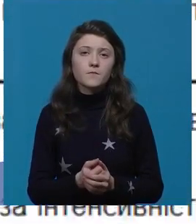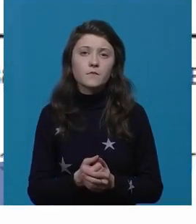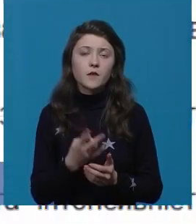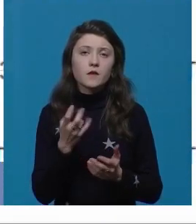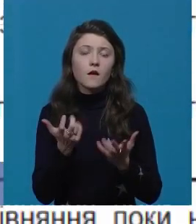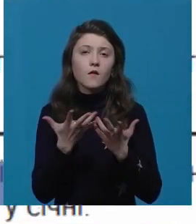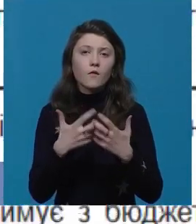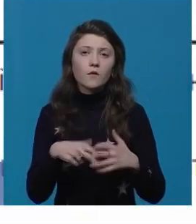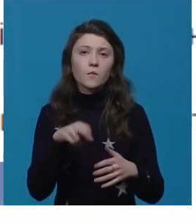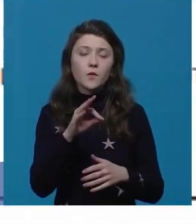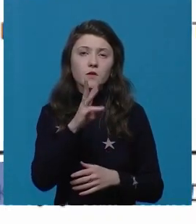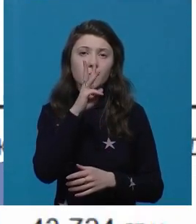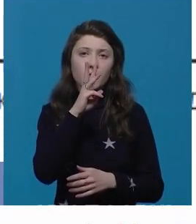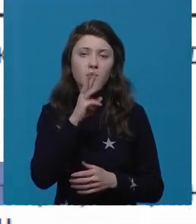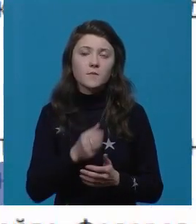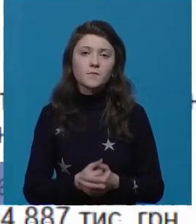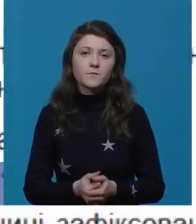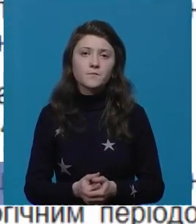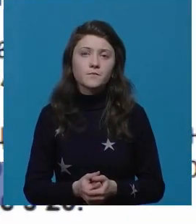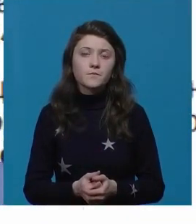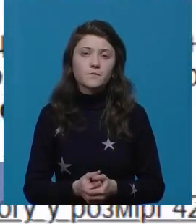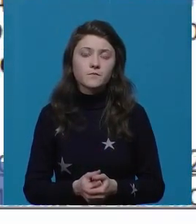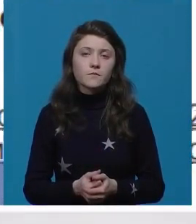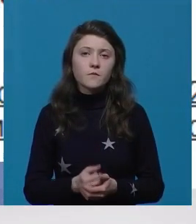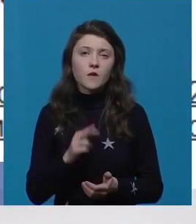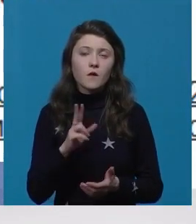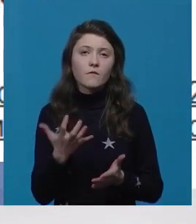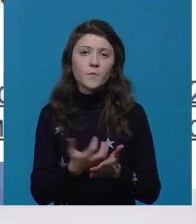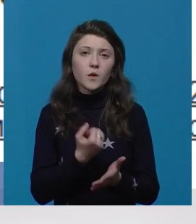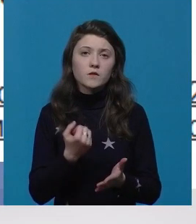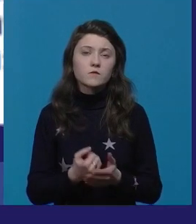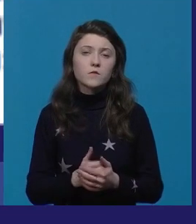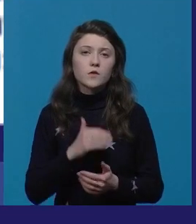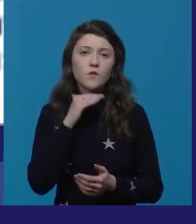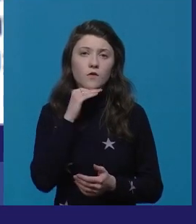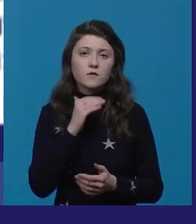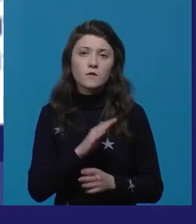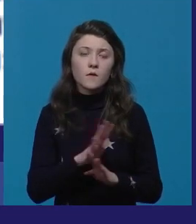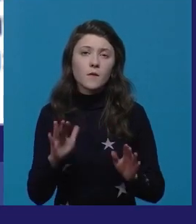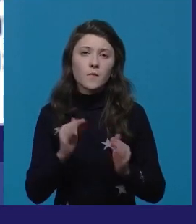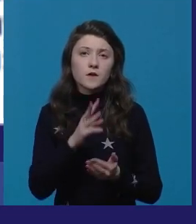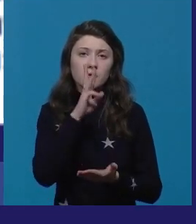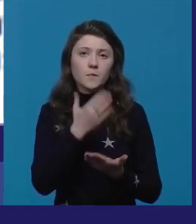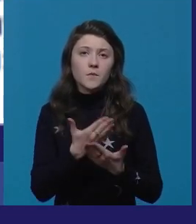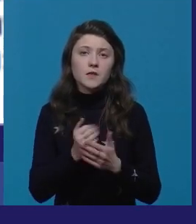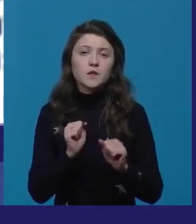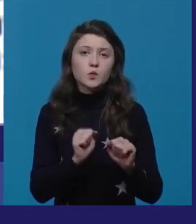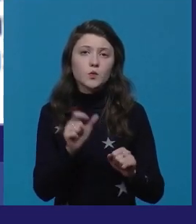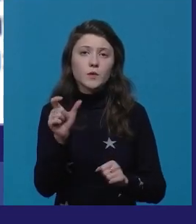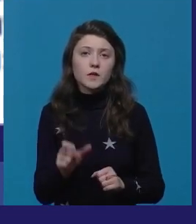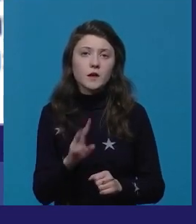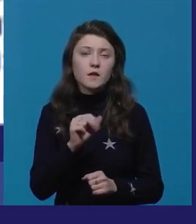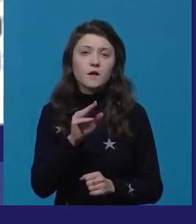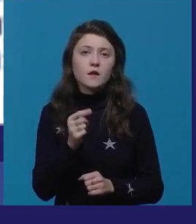по зарплатам чиновників. Ось, ну як виявилось, досить немалі зарплати. Наприклад, заступниця Наталія